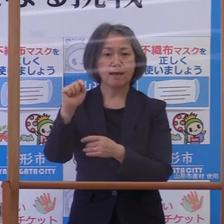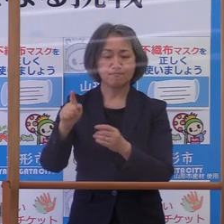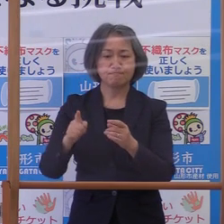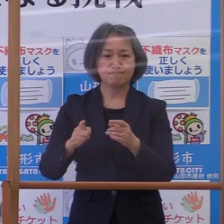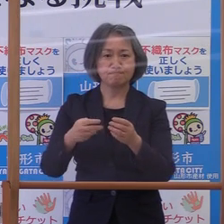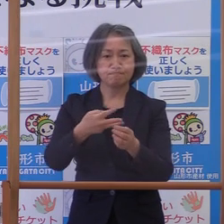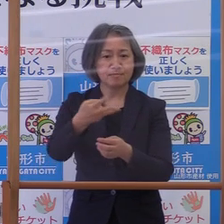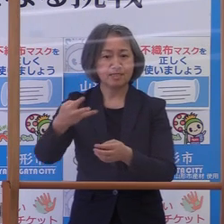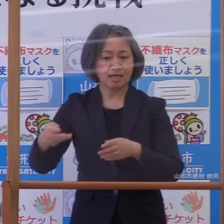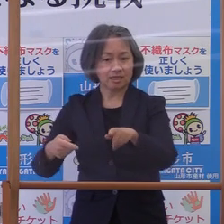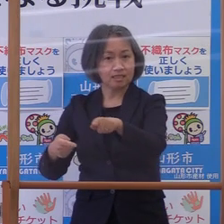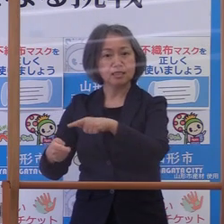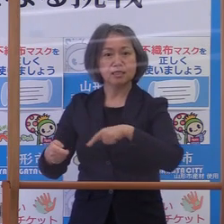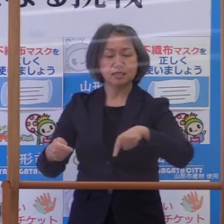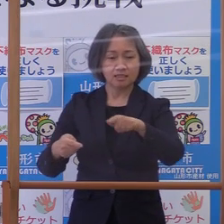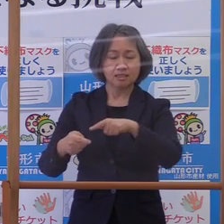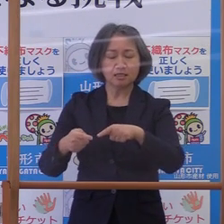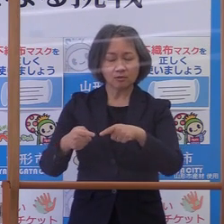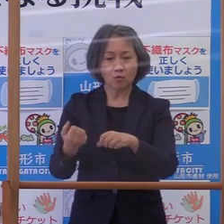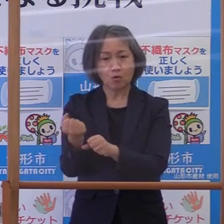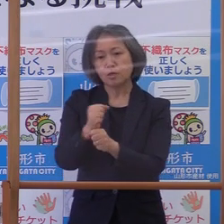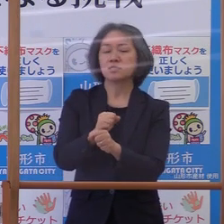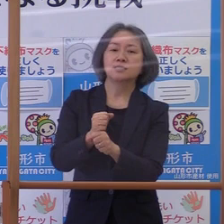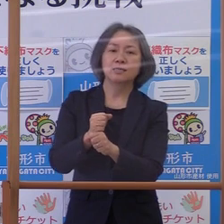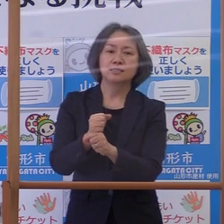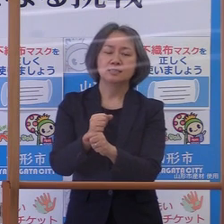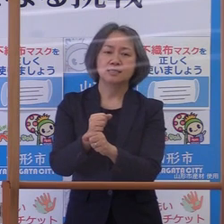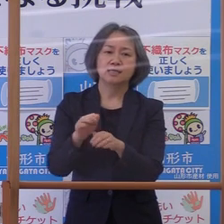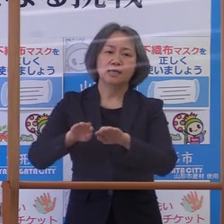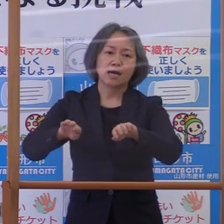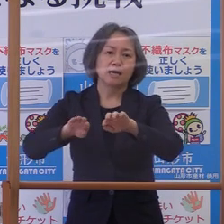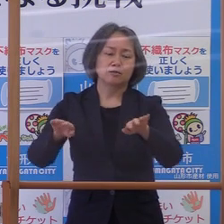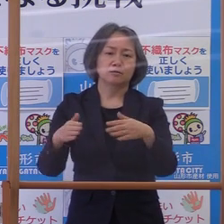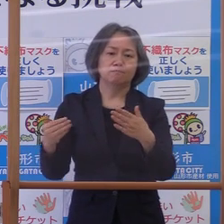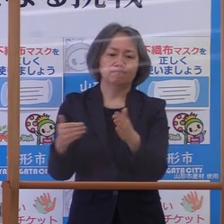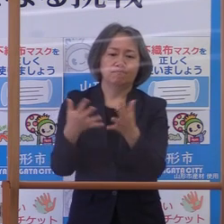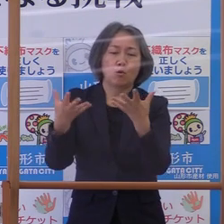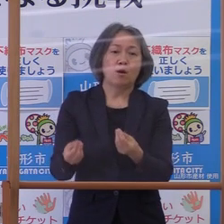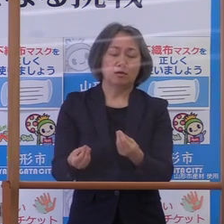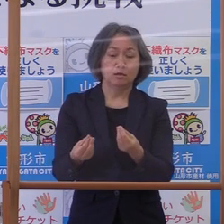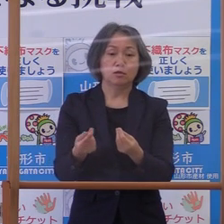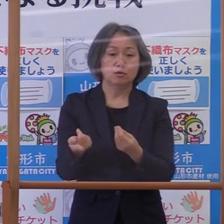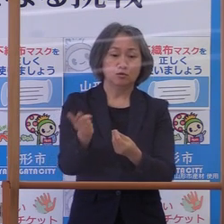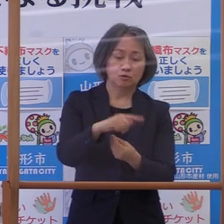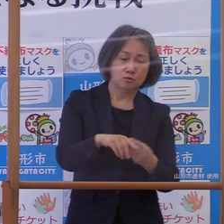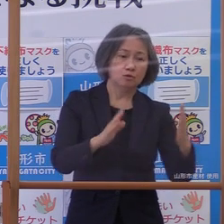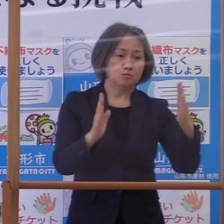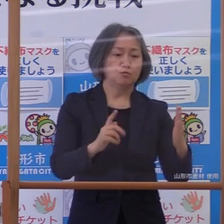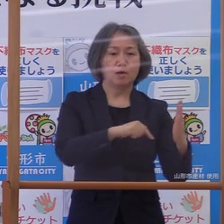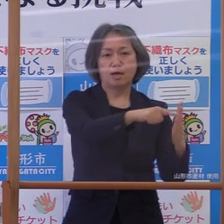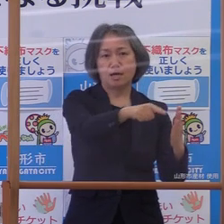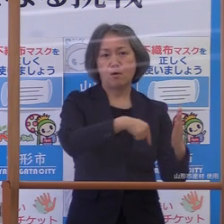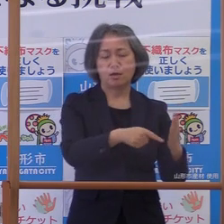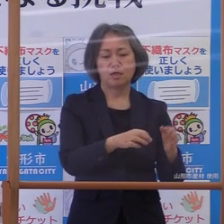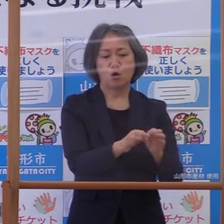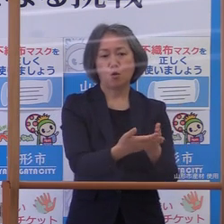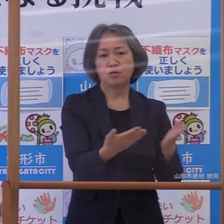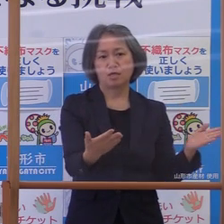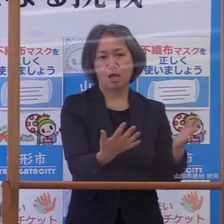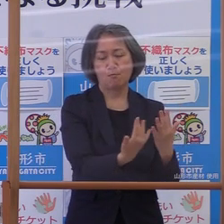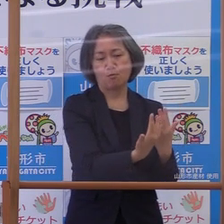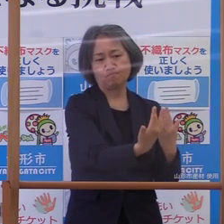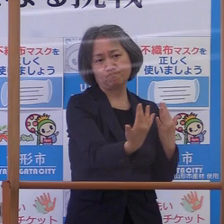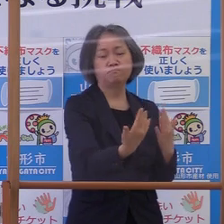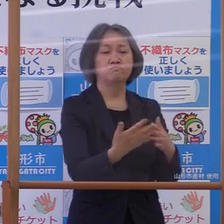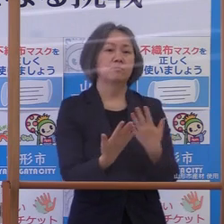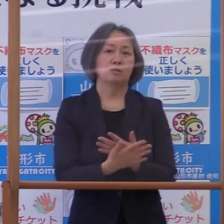再開発がちょうど終わってですね、これから向かい側にお店もオープンしていく